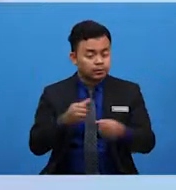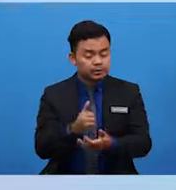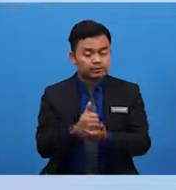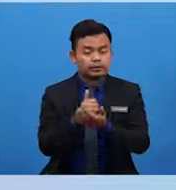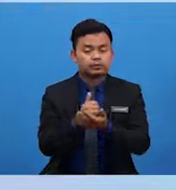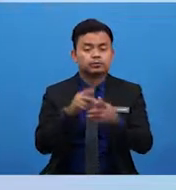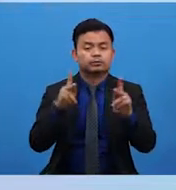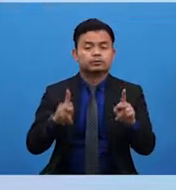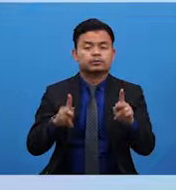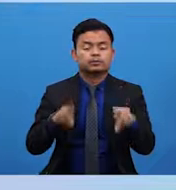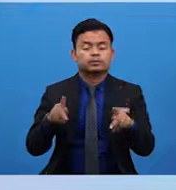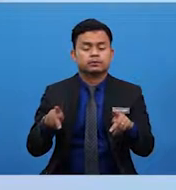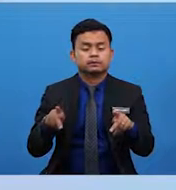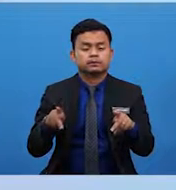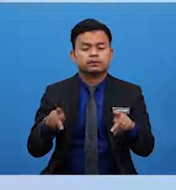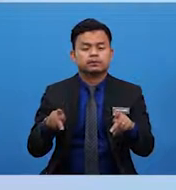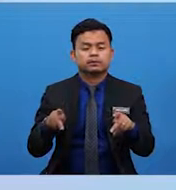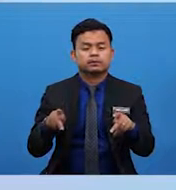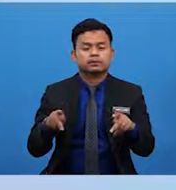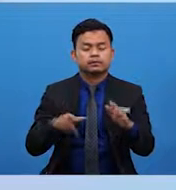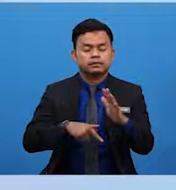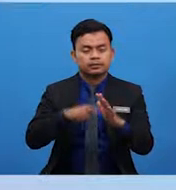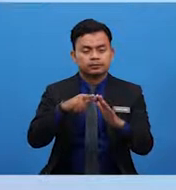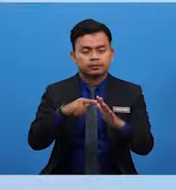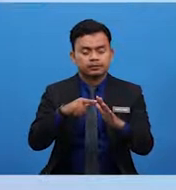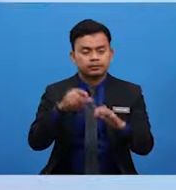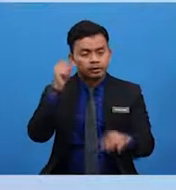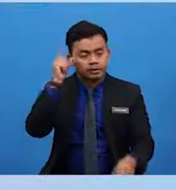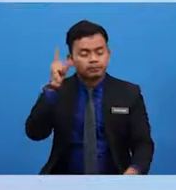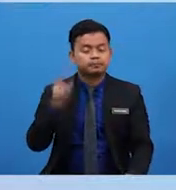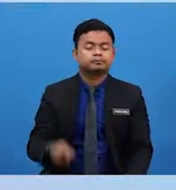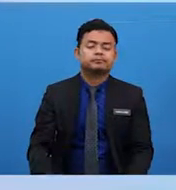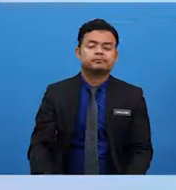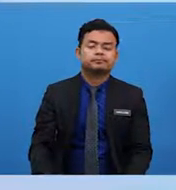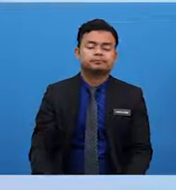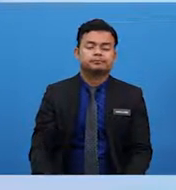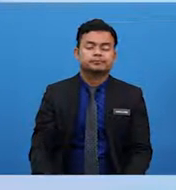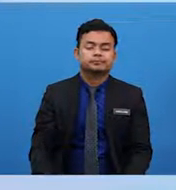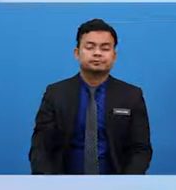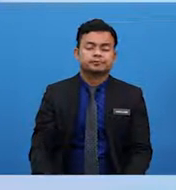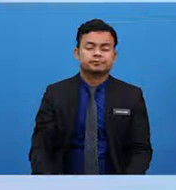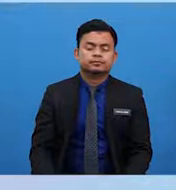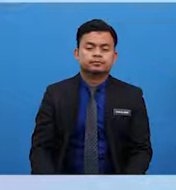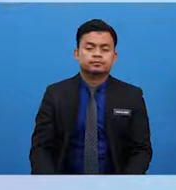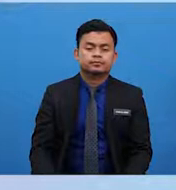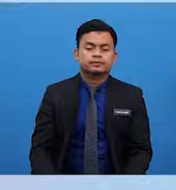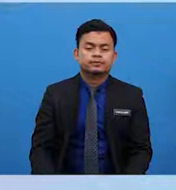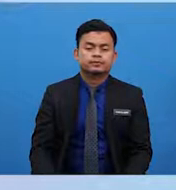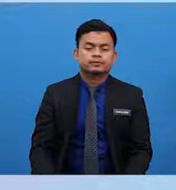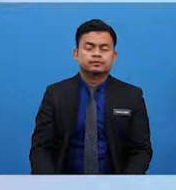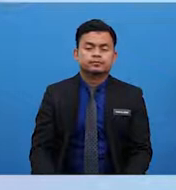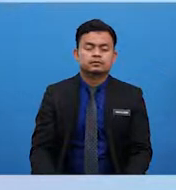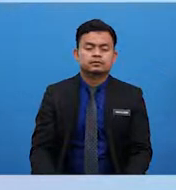untuk jelas lagi tentang usul seni yang kita sebutkan tadi oke apa Plaza lebih mudah untuk